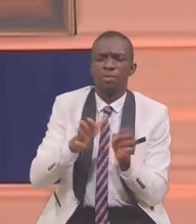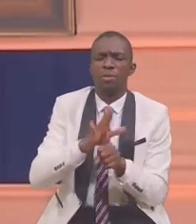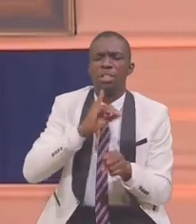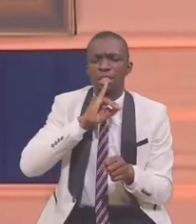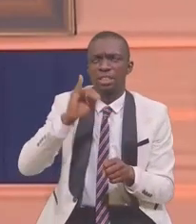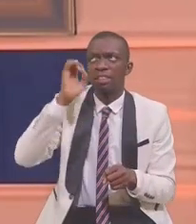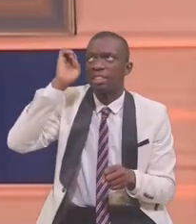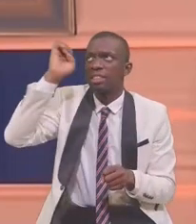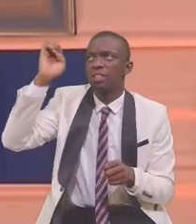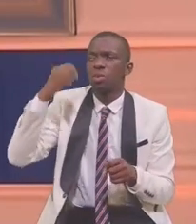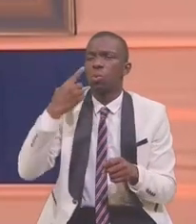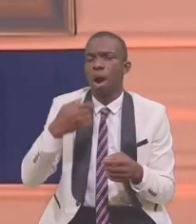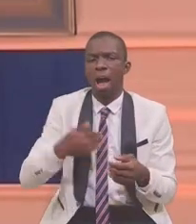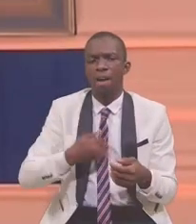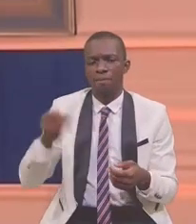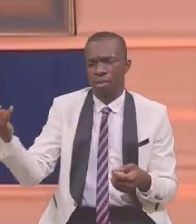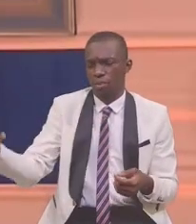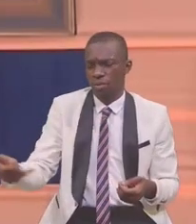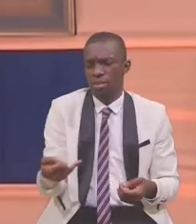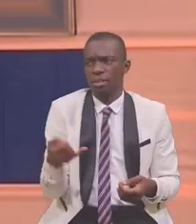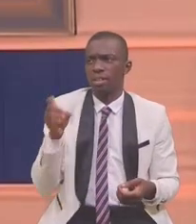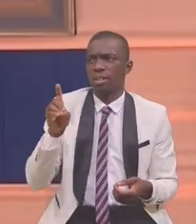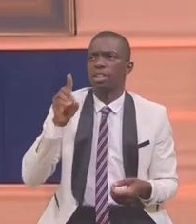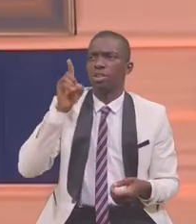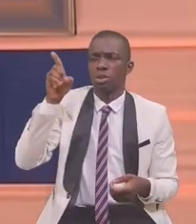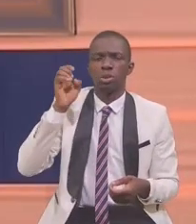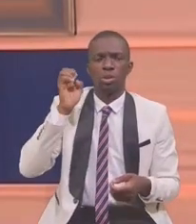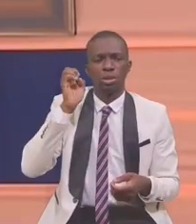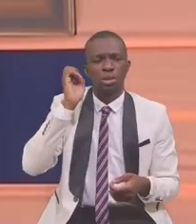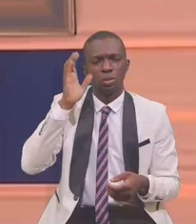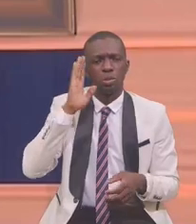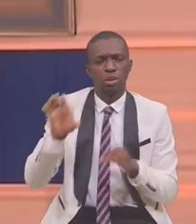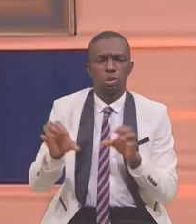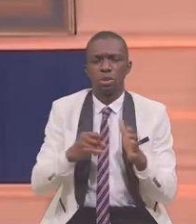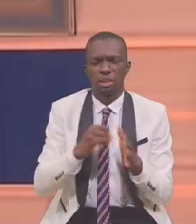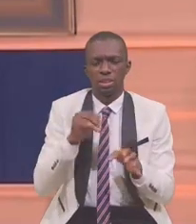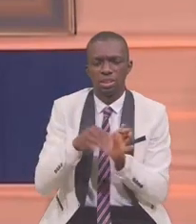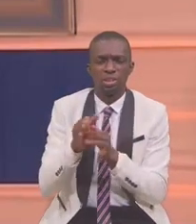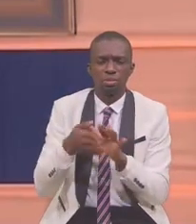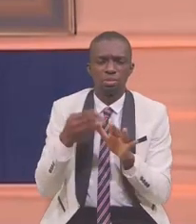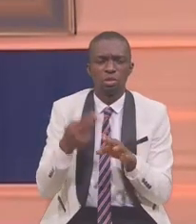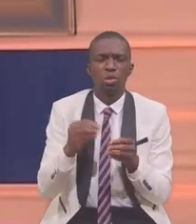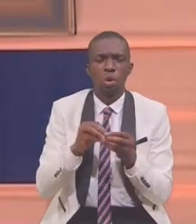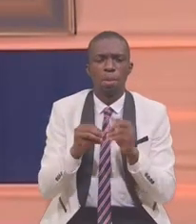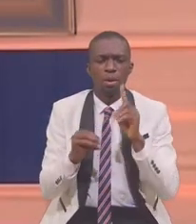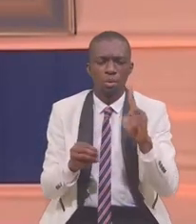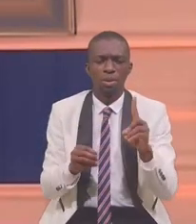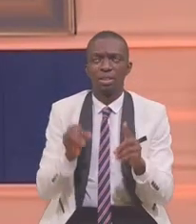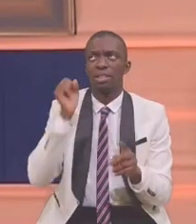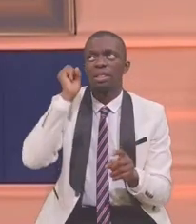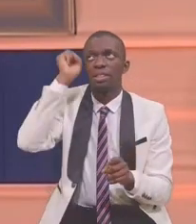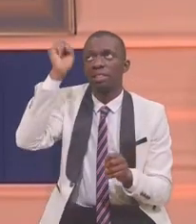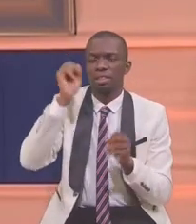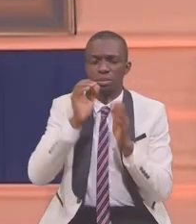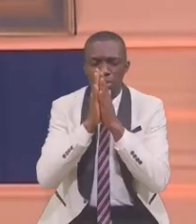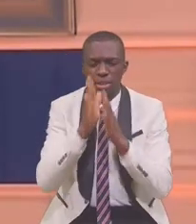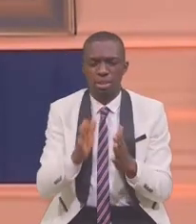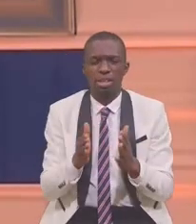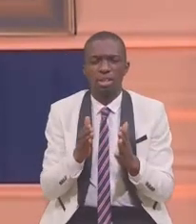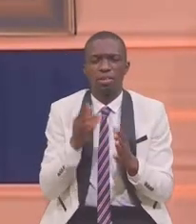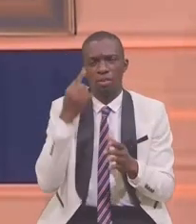au nom de Jésus-Christ. Numéro 1, sa prière pour notre sanctification. Numéro 2, la pureté à travers